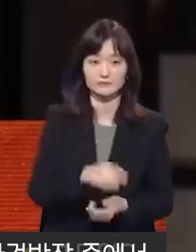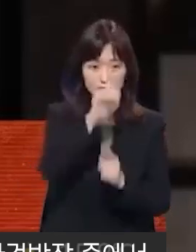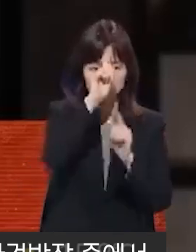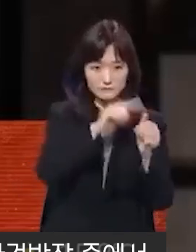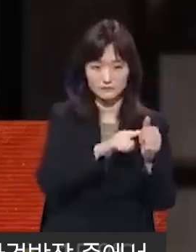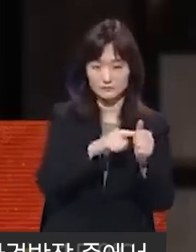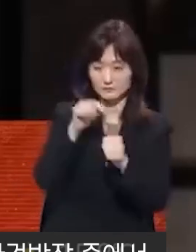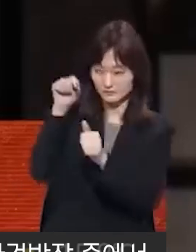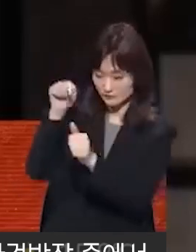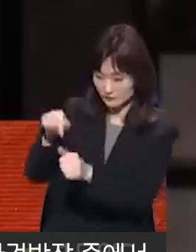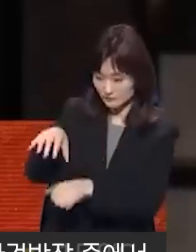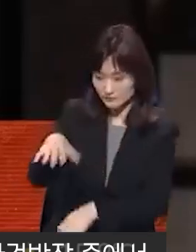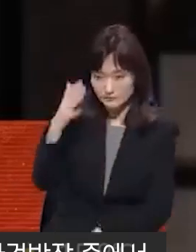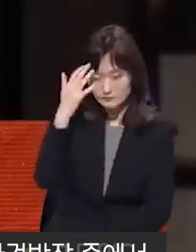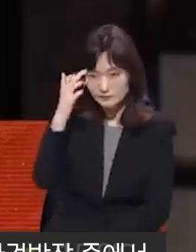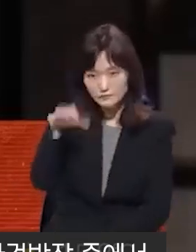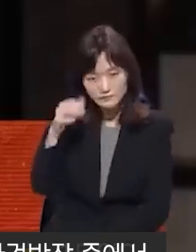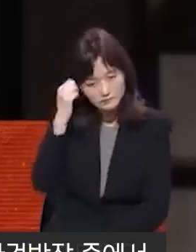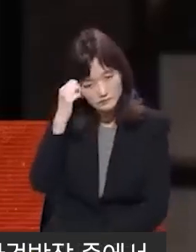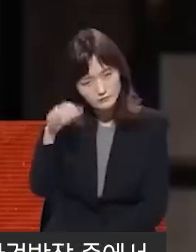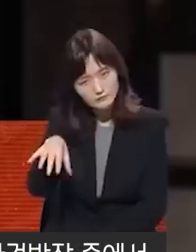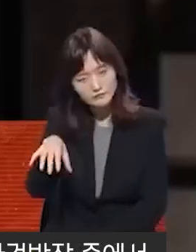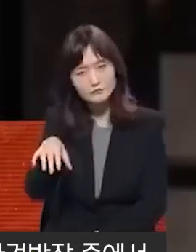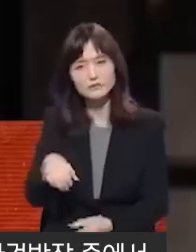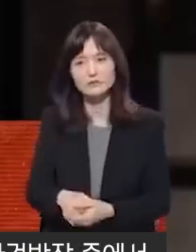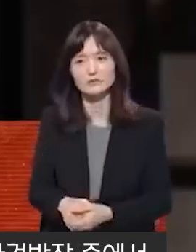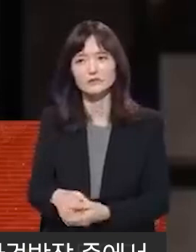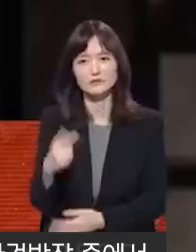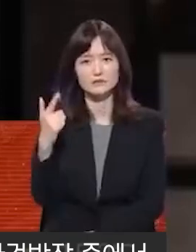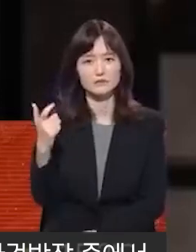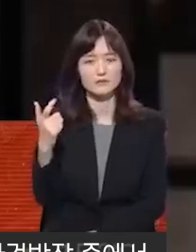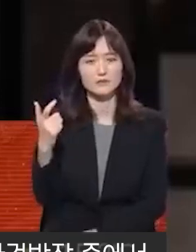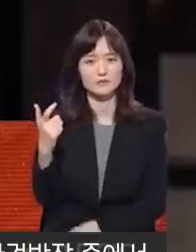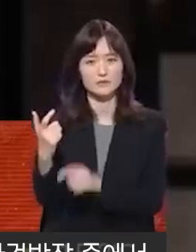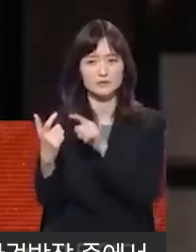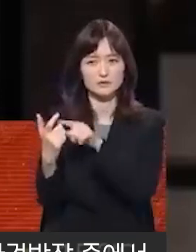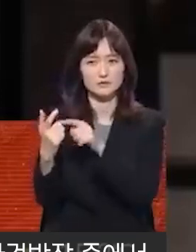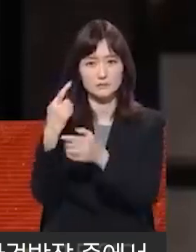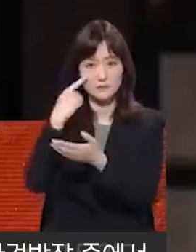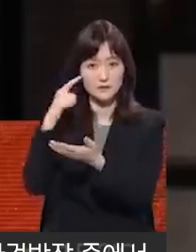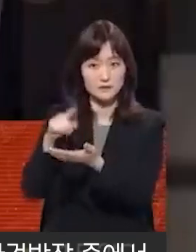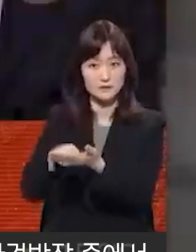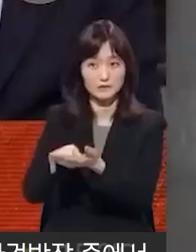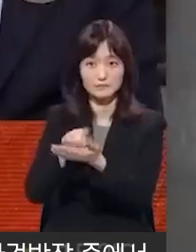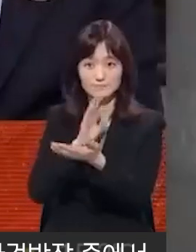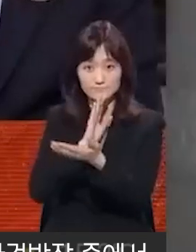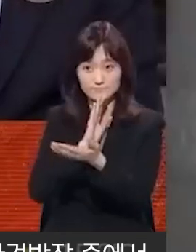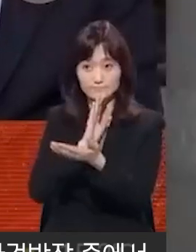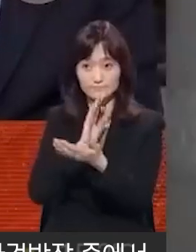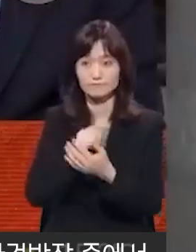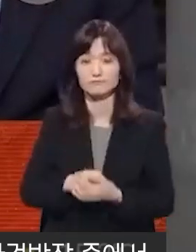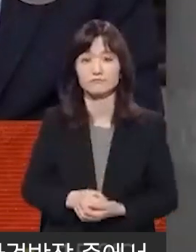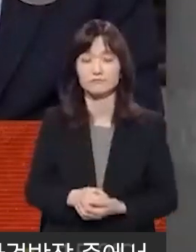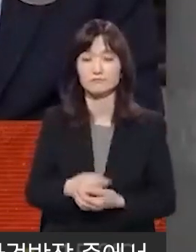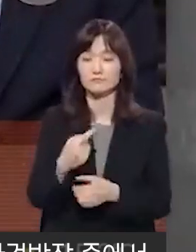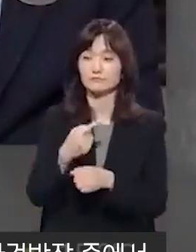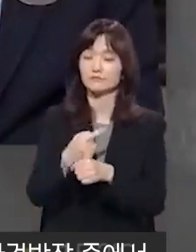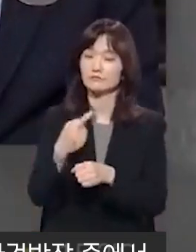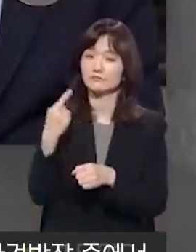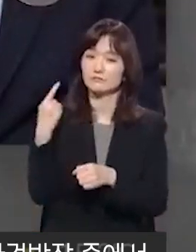그 울산에 거기 숙박업소 그쪽에서 이제 총기를 그 발견한 것은 팩트니까요.